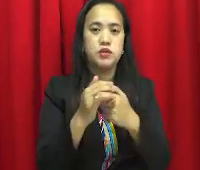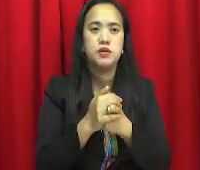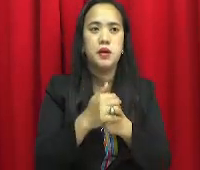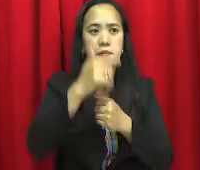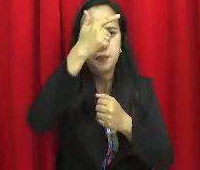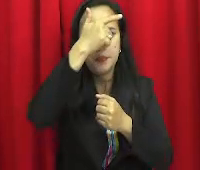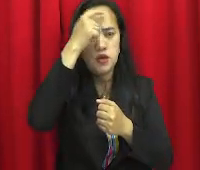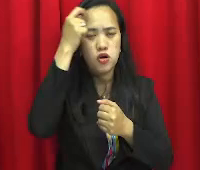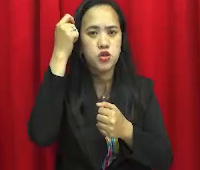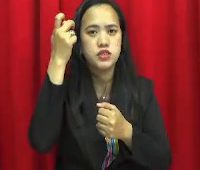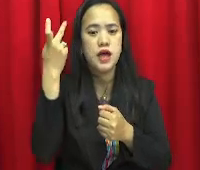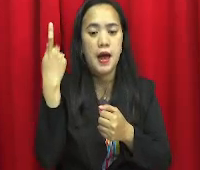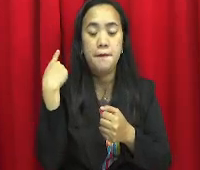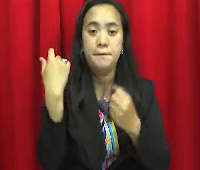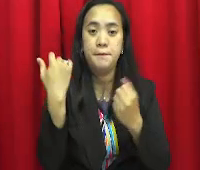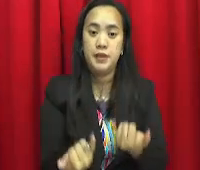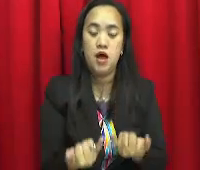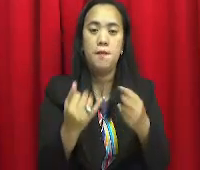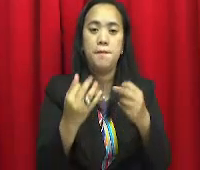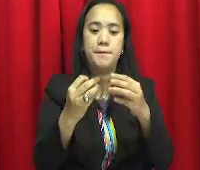na nagsasabi na sapagkat